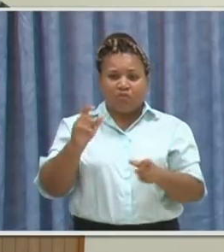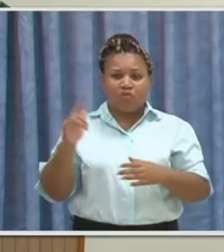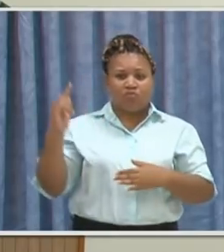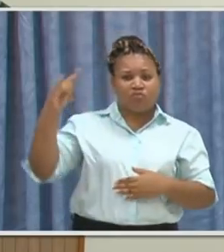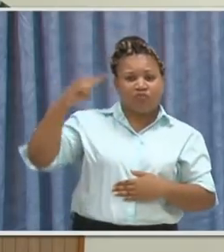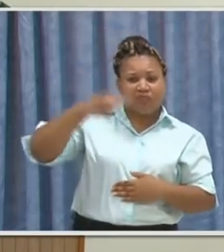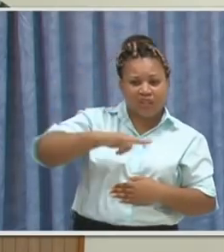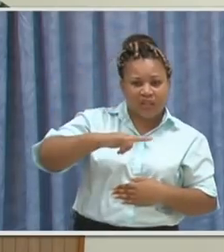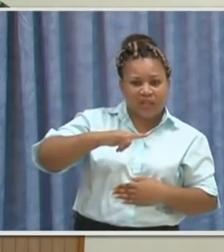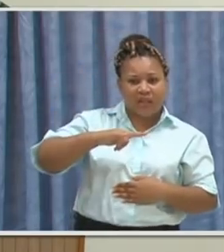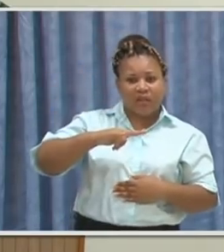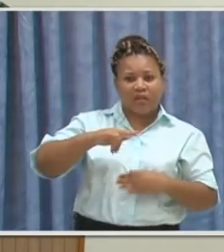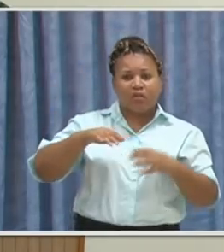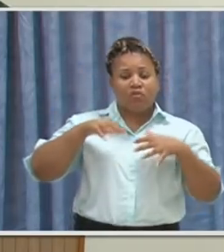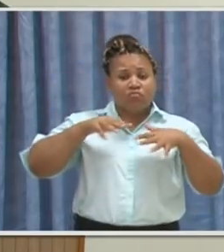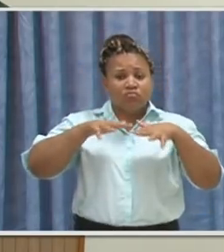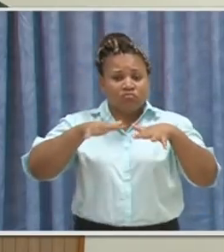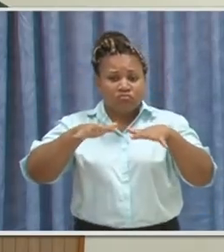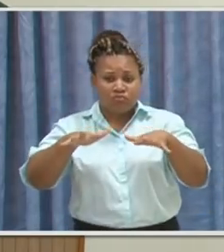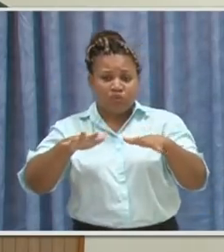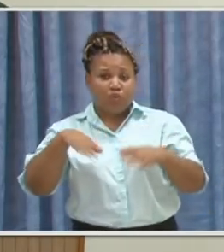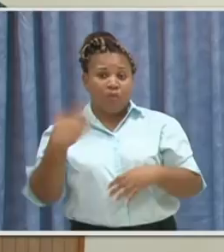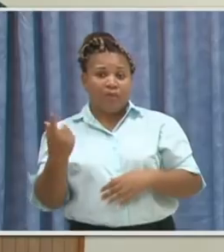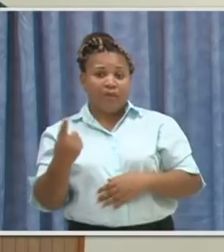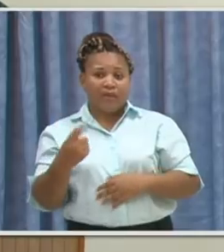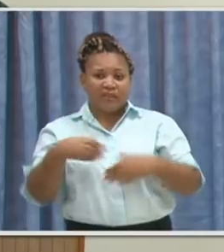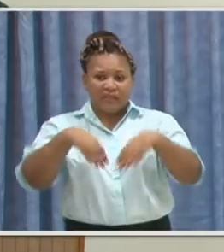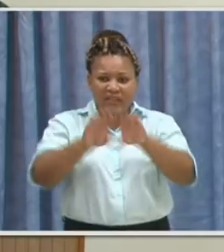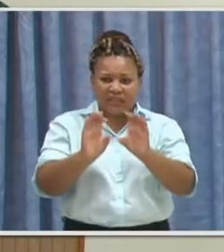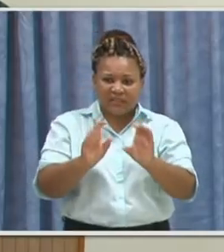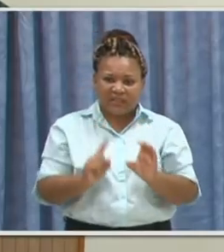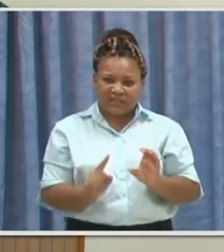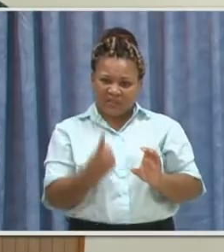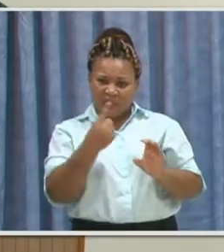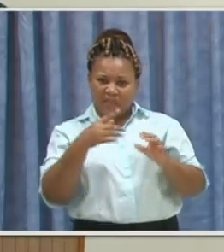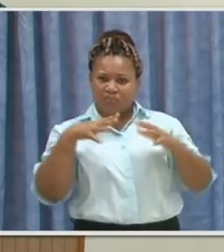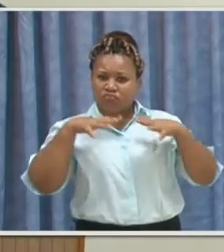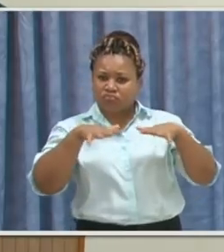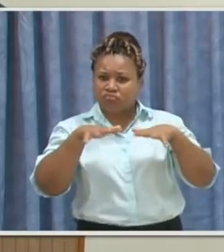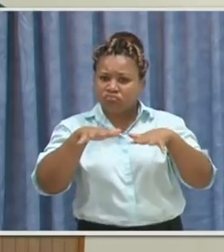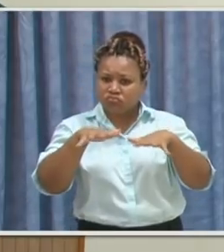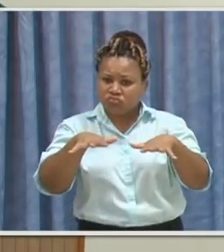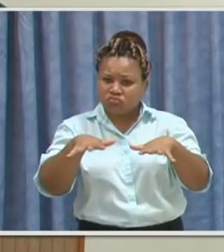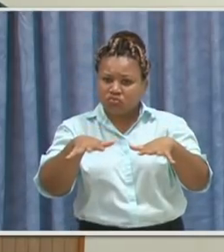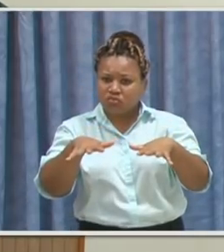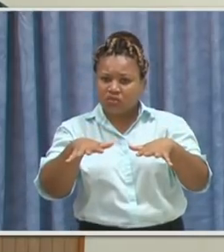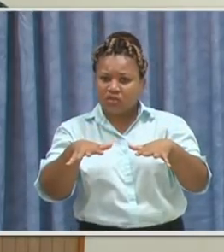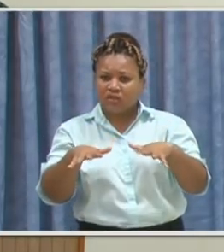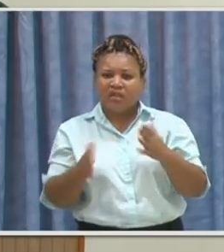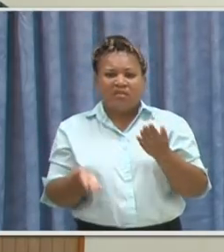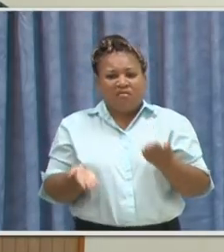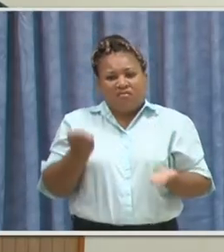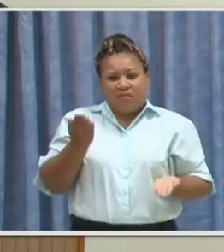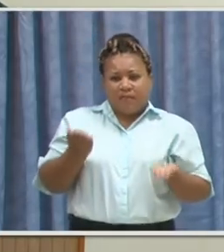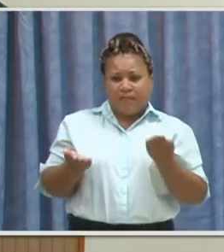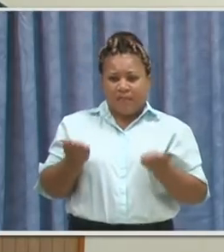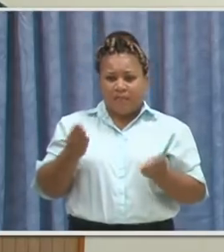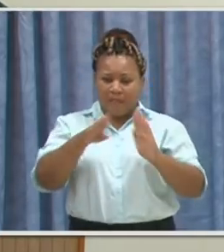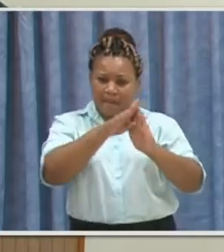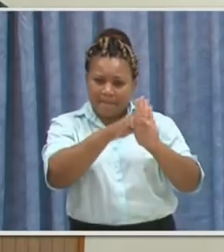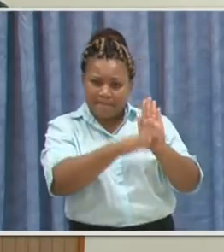si y a importé aussi. Tout ça là, il peut dépendre nous action, pour dépendre de ça, de quelle qualité de